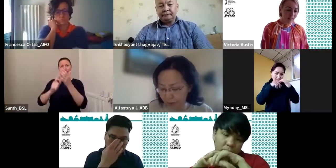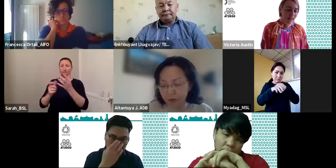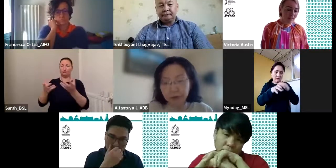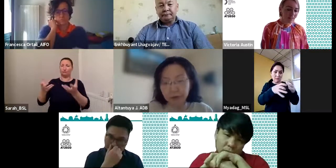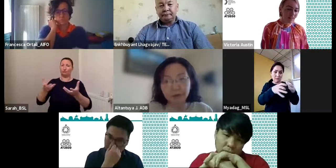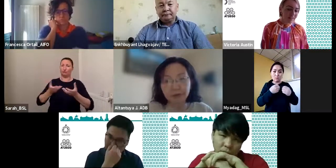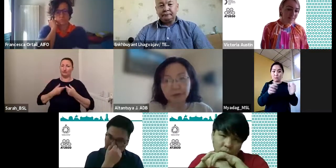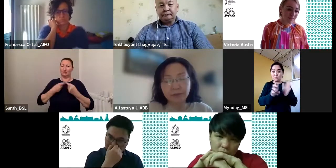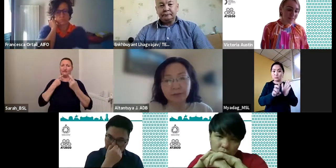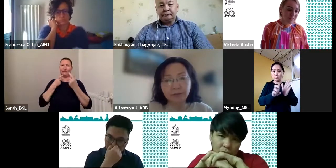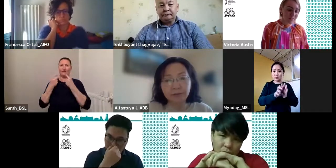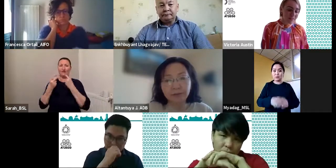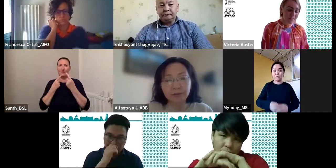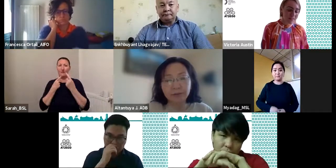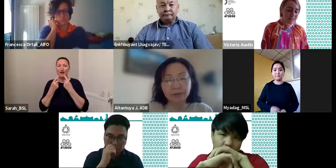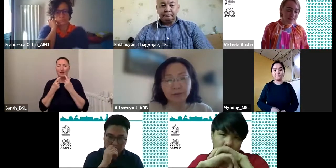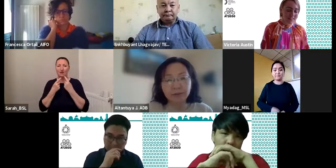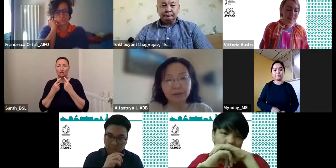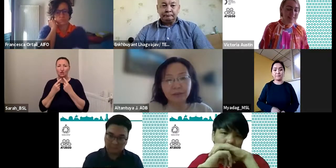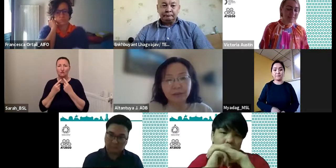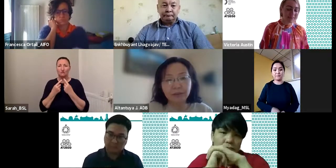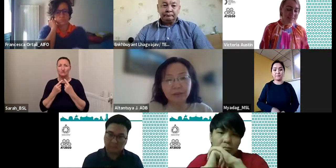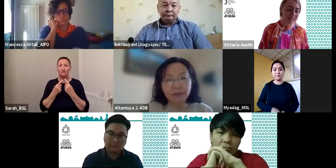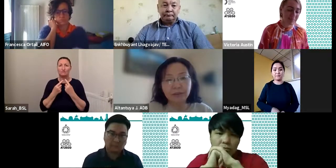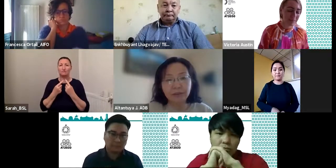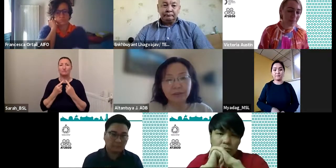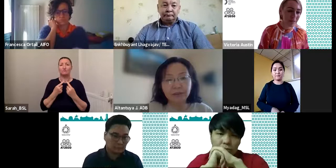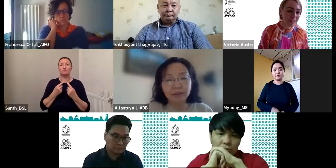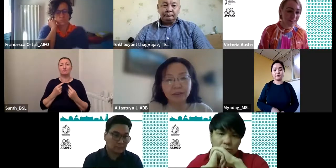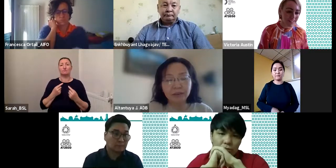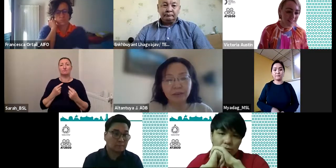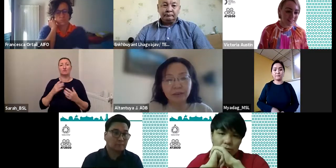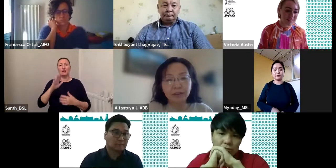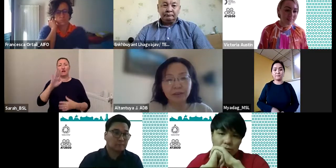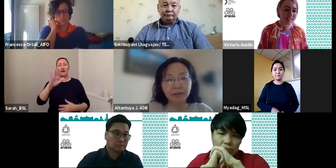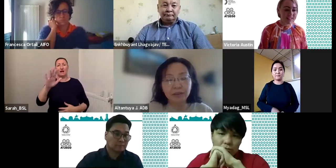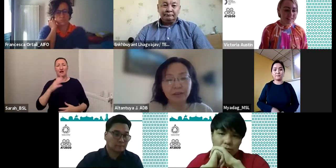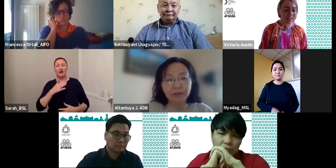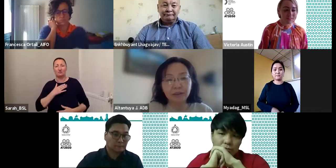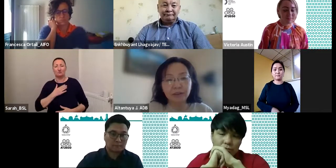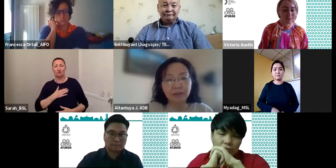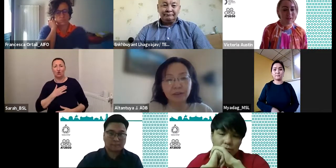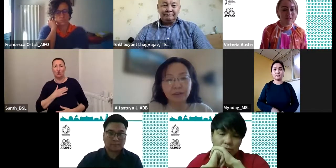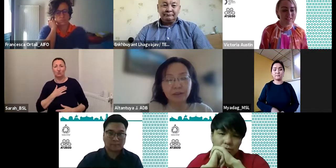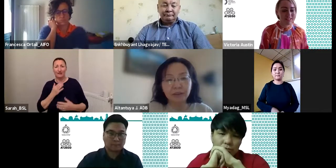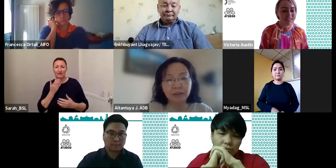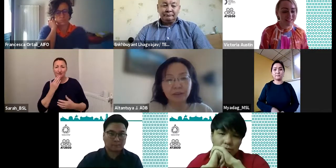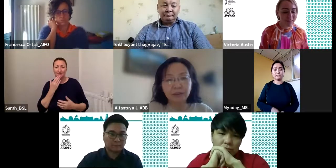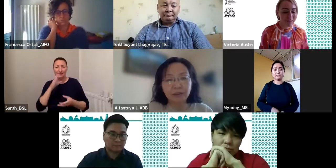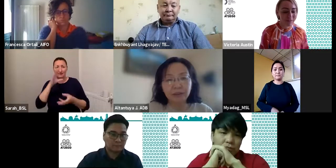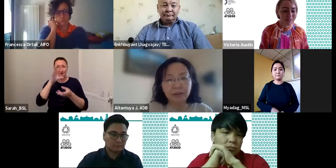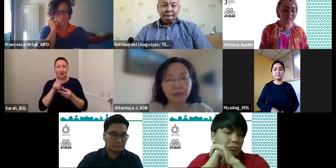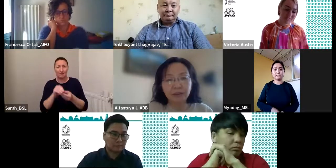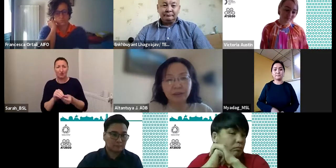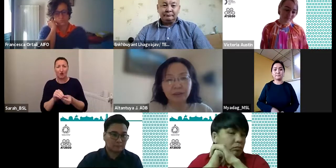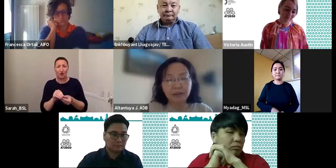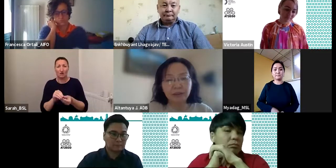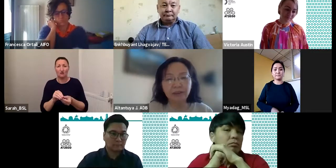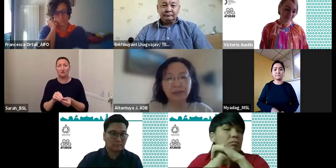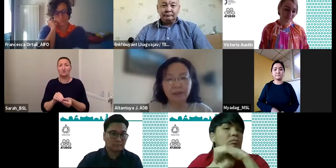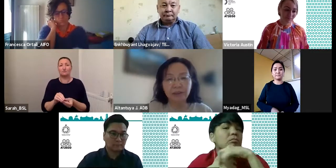байна. I'm so sorry to interrupt you. Might I ask you to make closing remarks? Thank you so